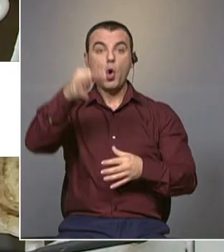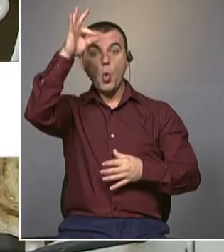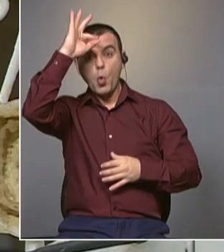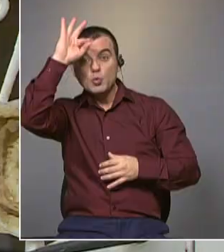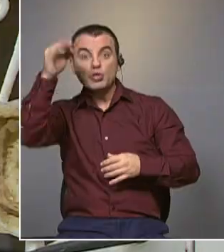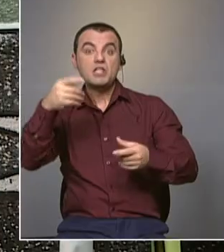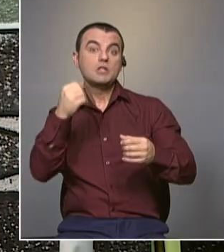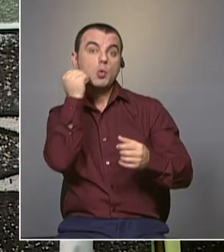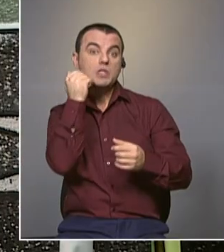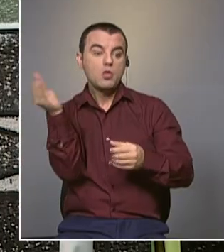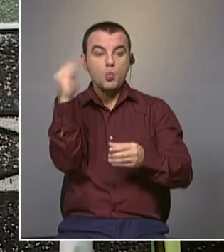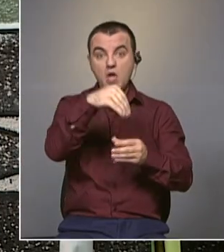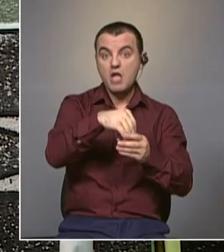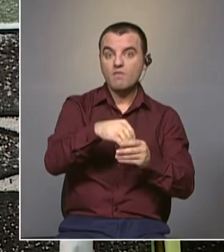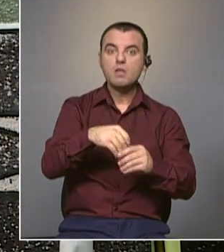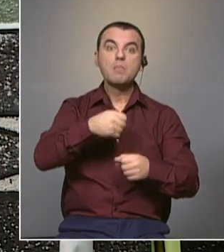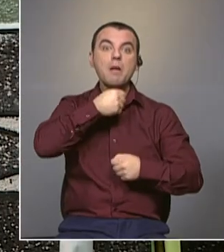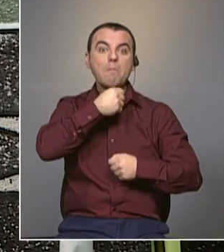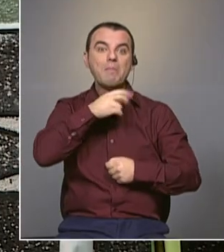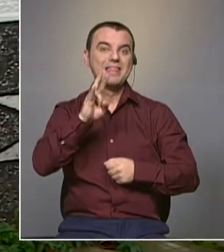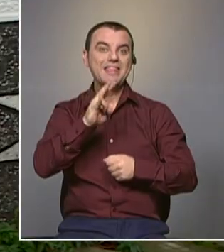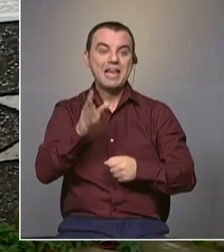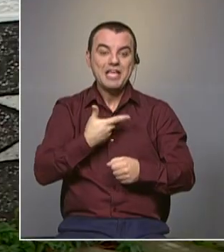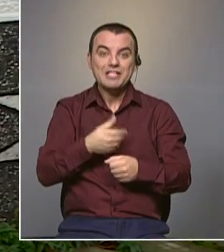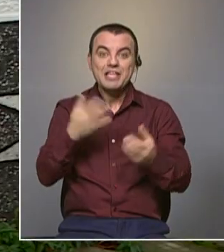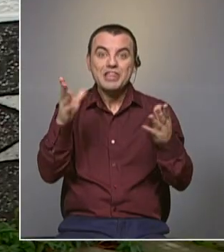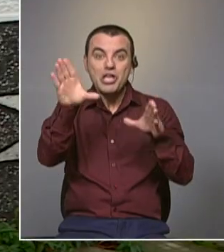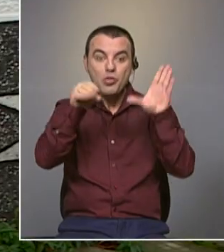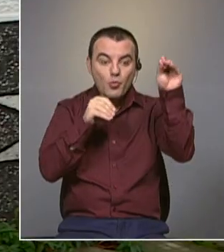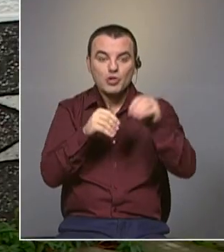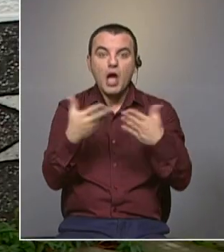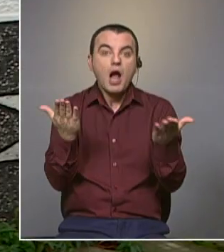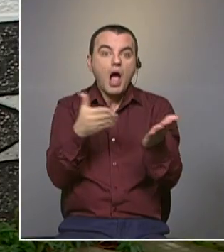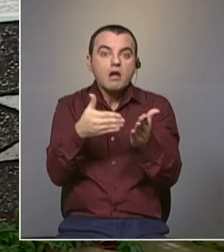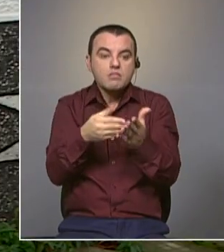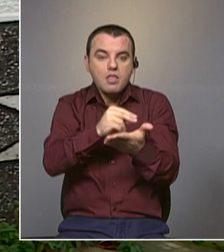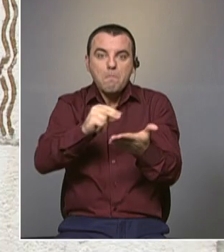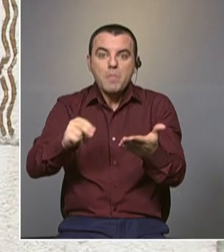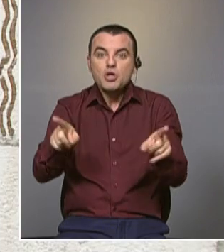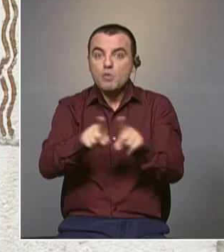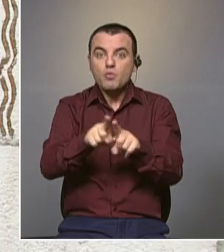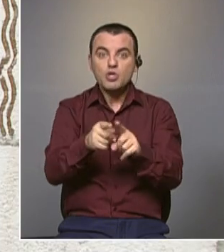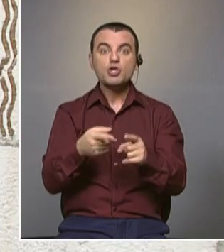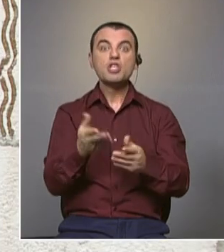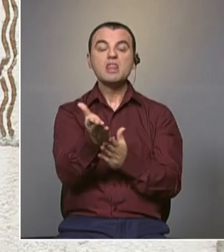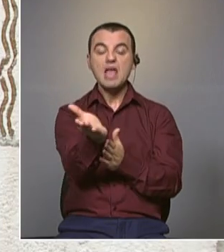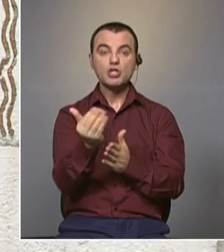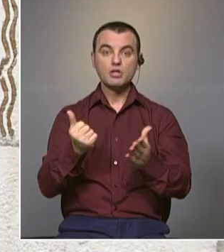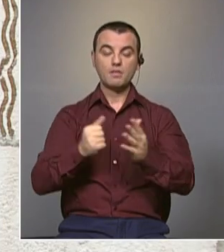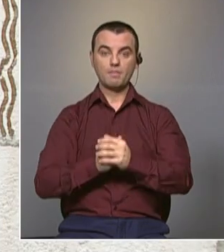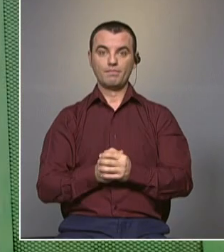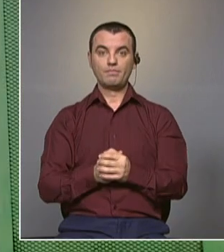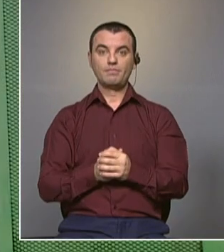баба Неделя и искат да ги научи как да пишат като нея. Малки деца идват тук с блокчета, давам им четката